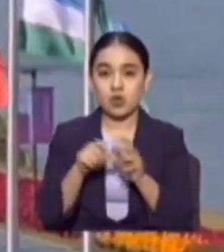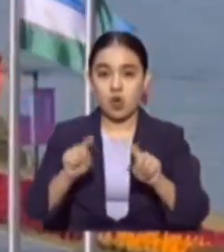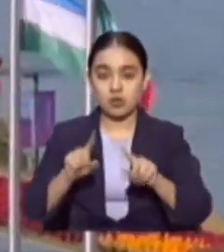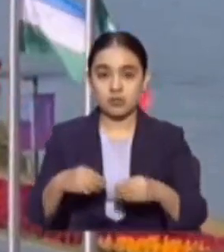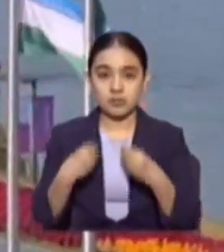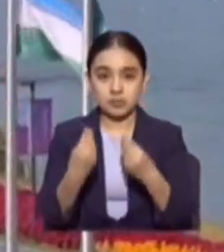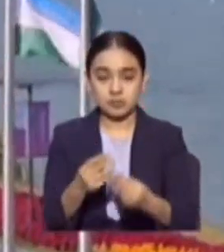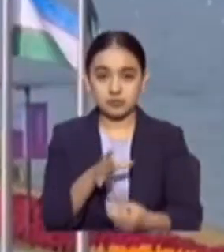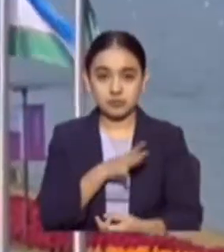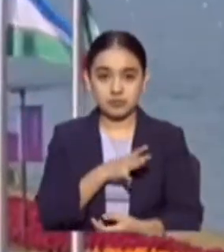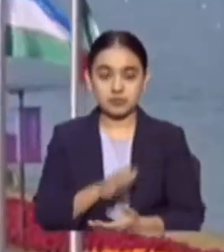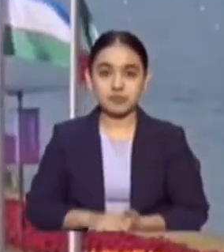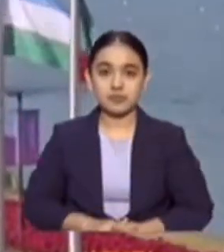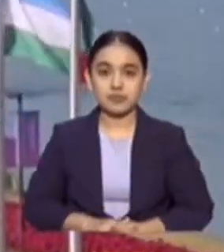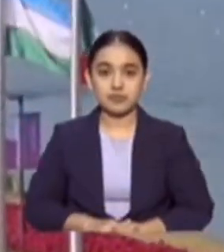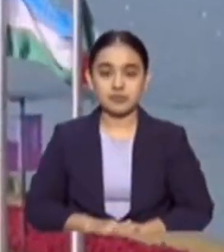oltin medalni taqdim etishdi.